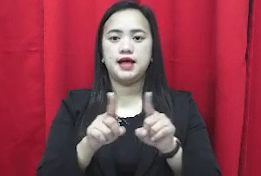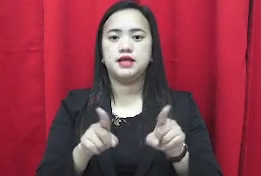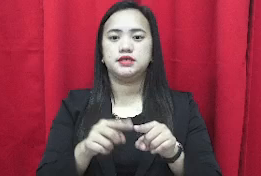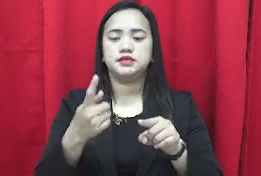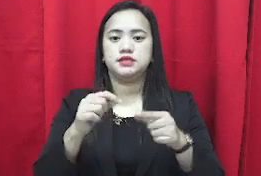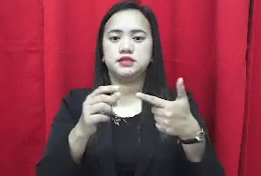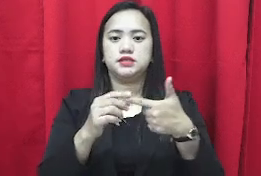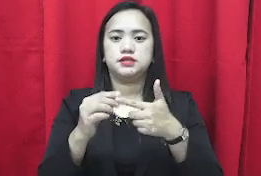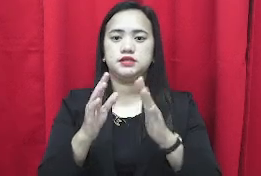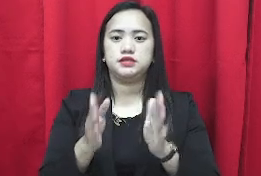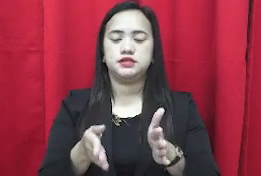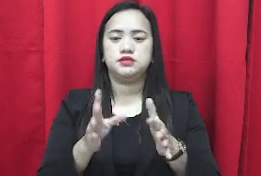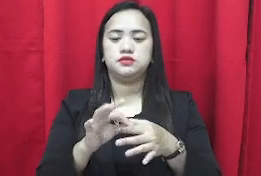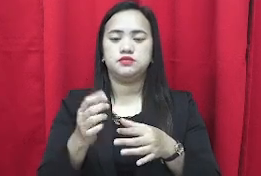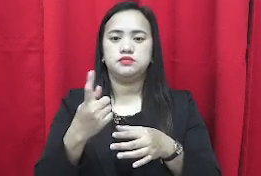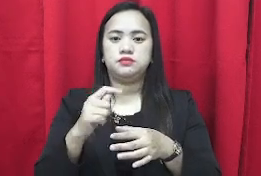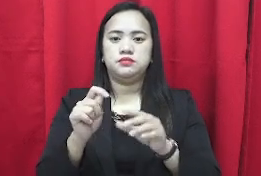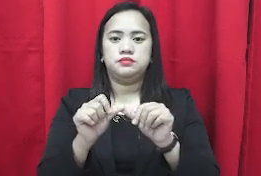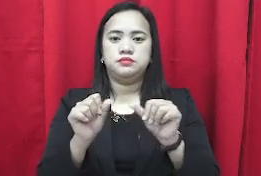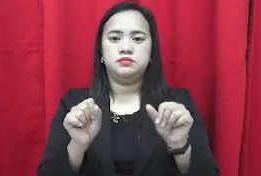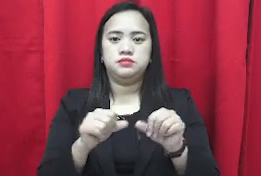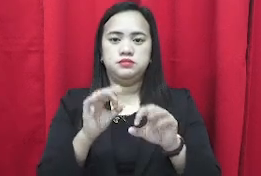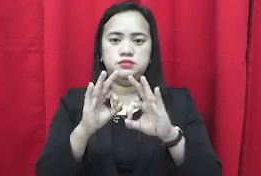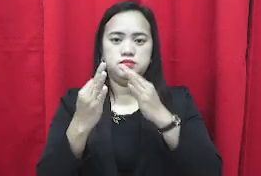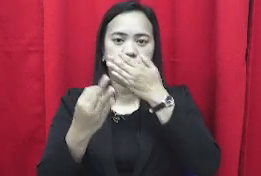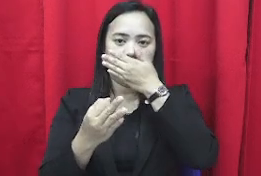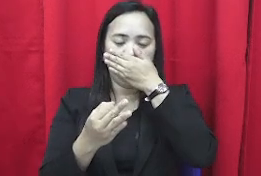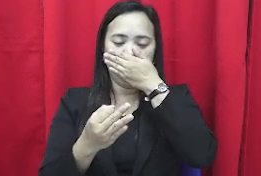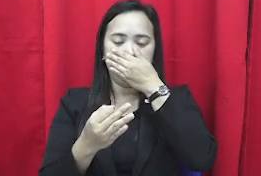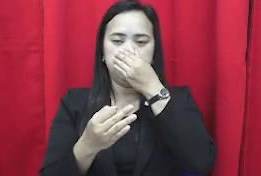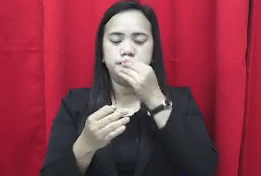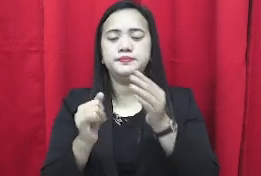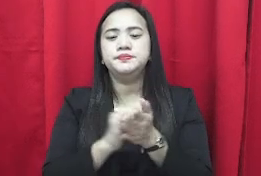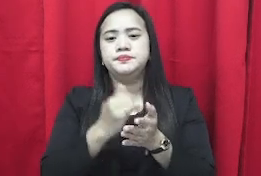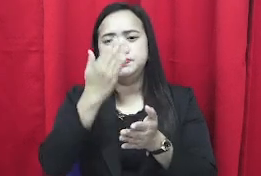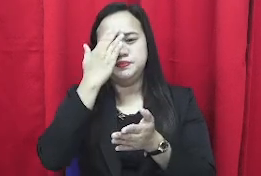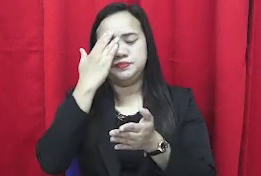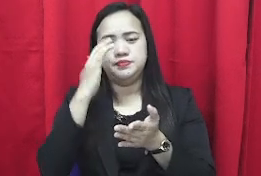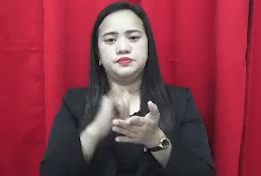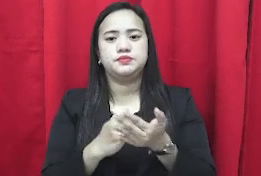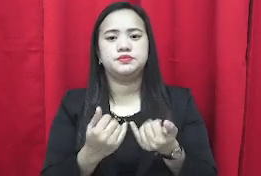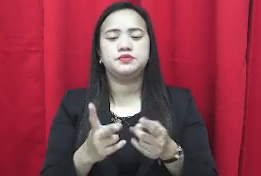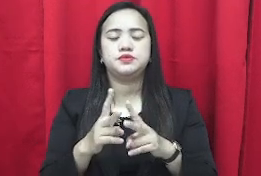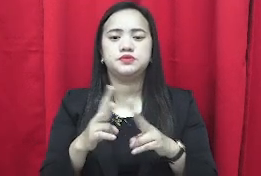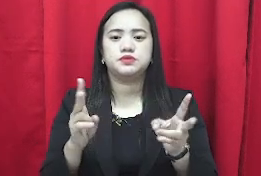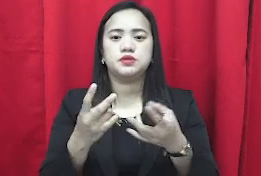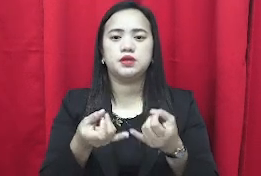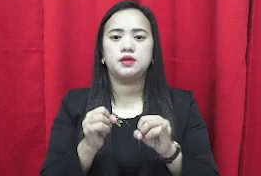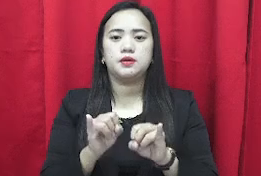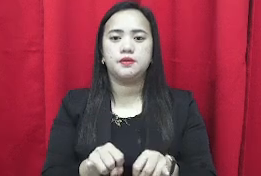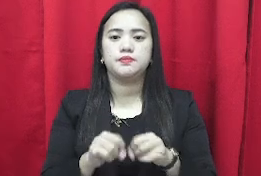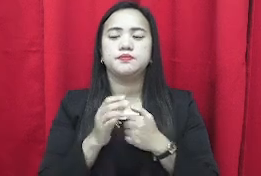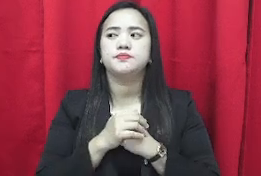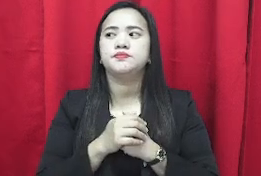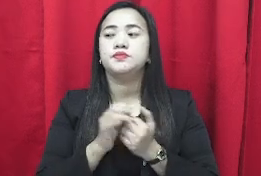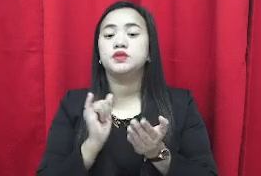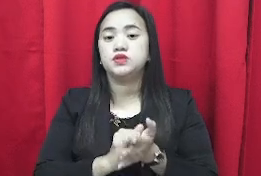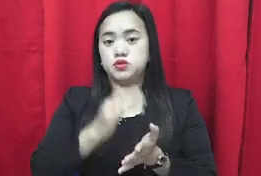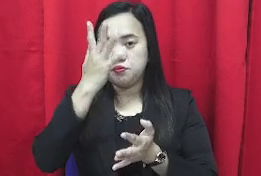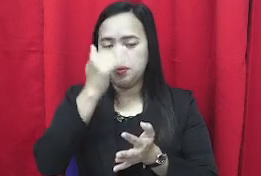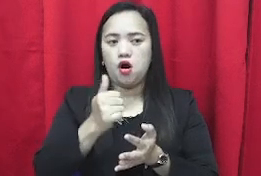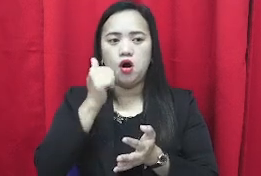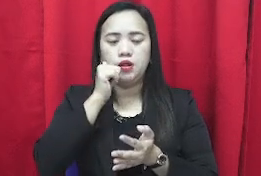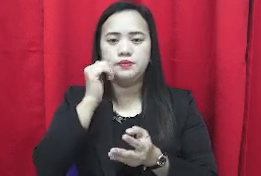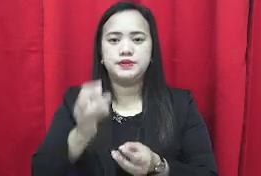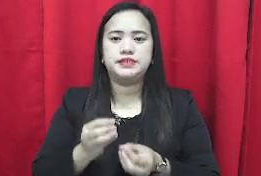y Alam niyo po napakaimportante po talaga ng bagay po na ito Hindi po natin pepwedeng ah basta-basta po ang bagay na ito